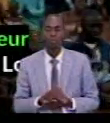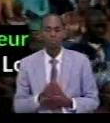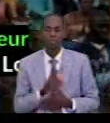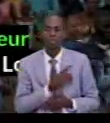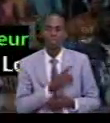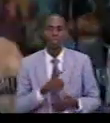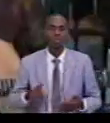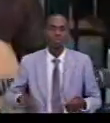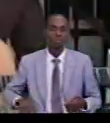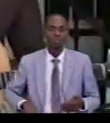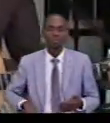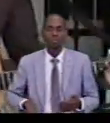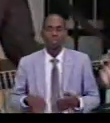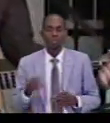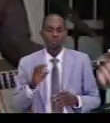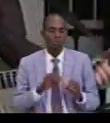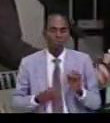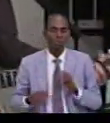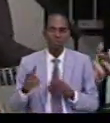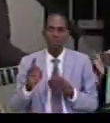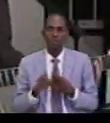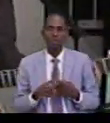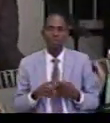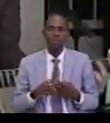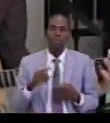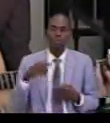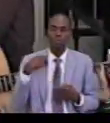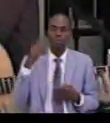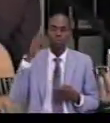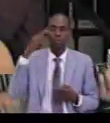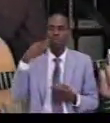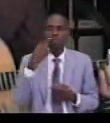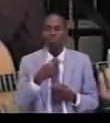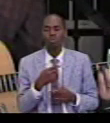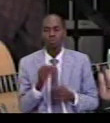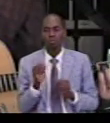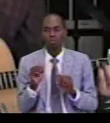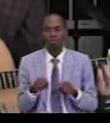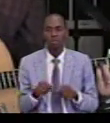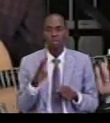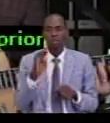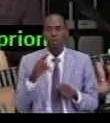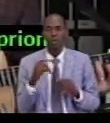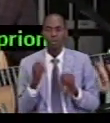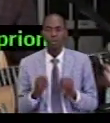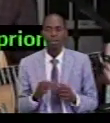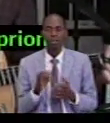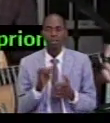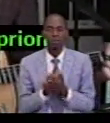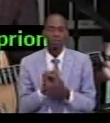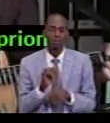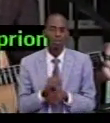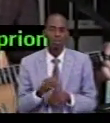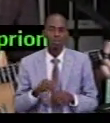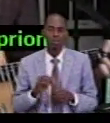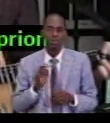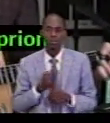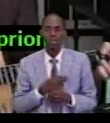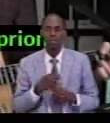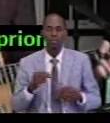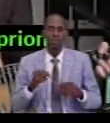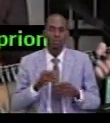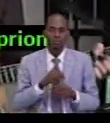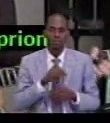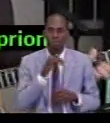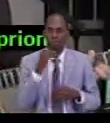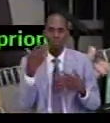Moi, toi qui peux faire par la puissance qui agit en nous, infiniment au-delà de